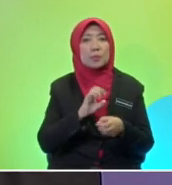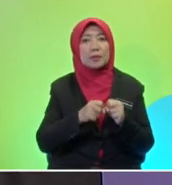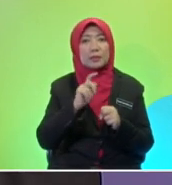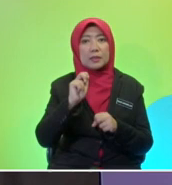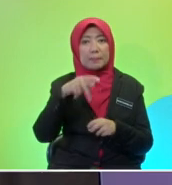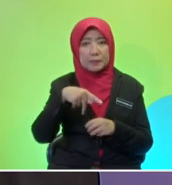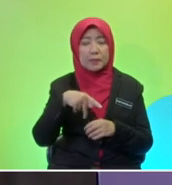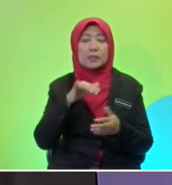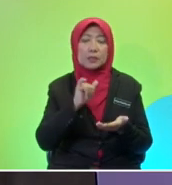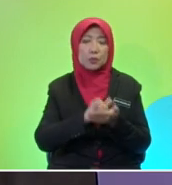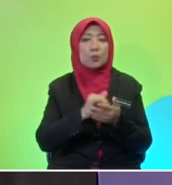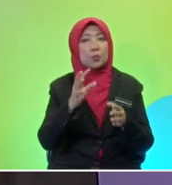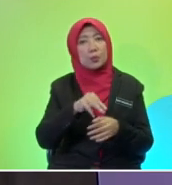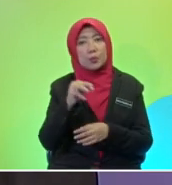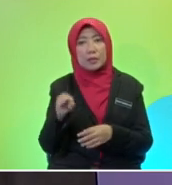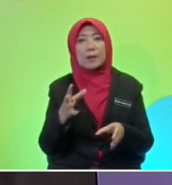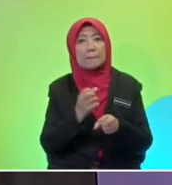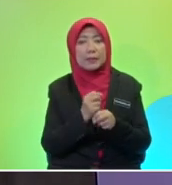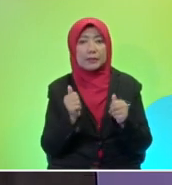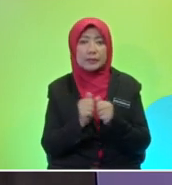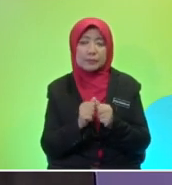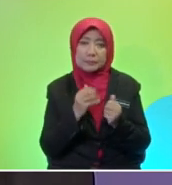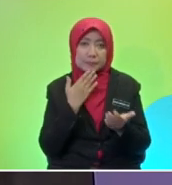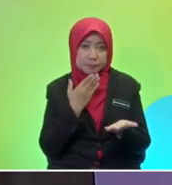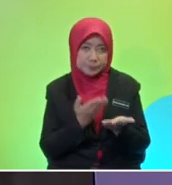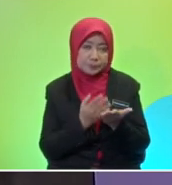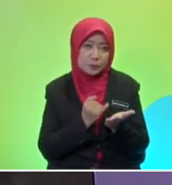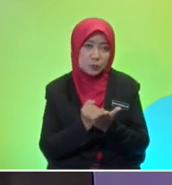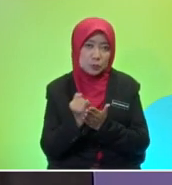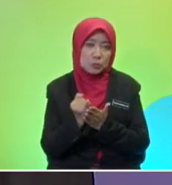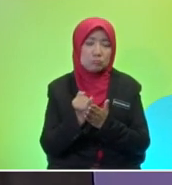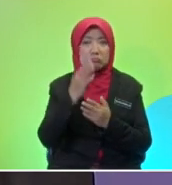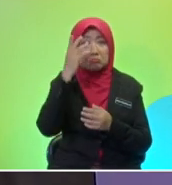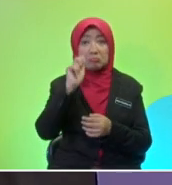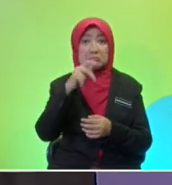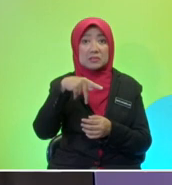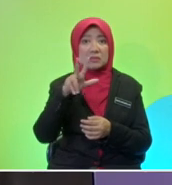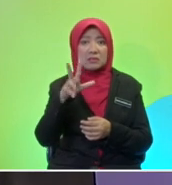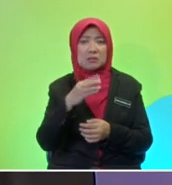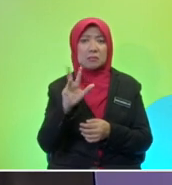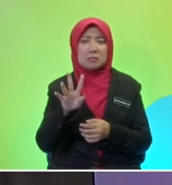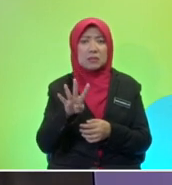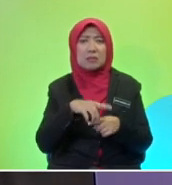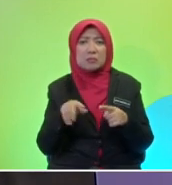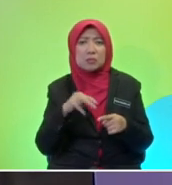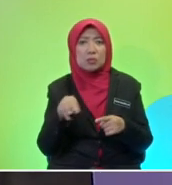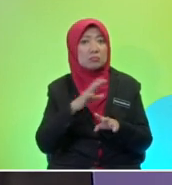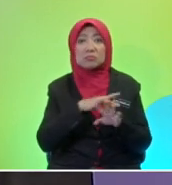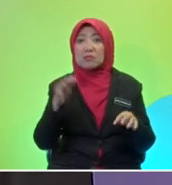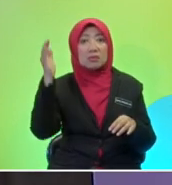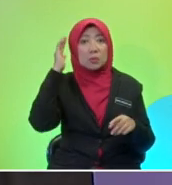sepatunya TV itu murid dapatlah oke Jangan beri TV kigo TV 4 sedangkan murid itu dan kelas tak tahu apapun tapi kalian juga